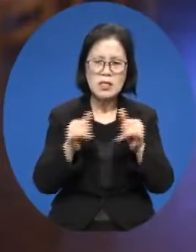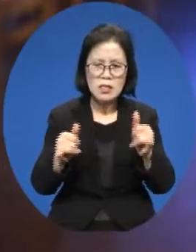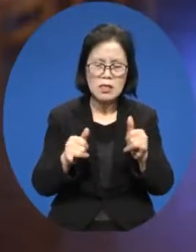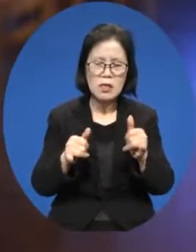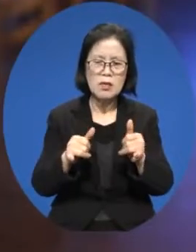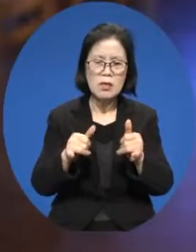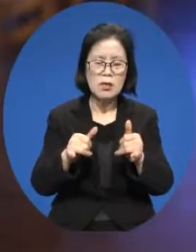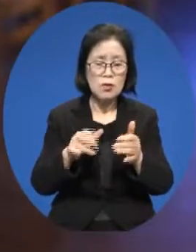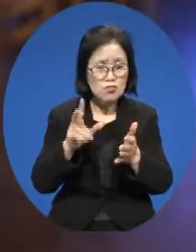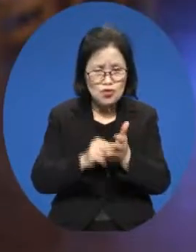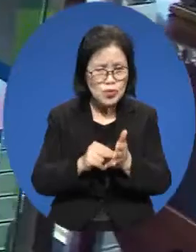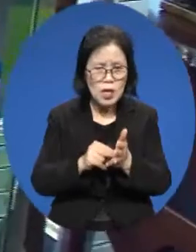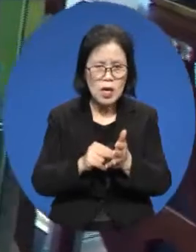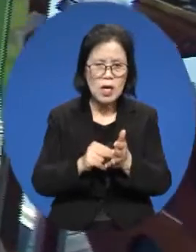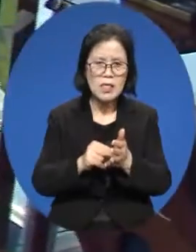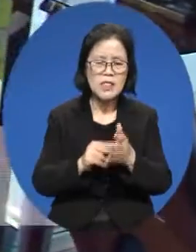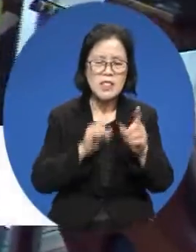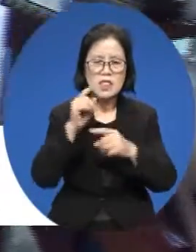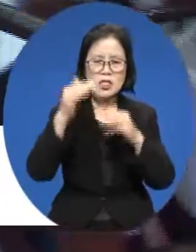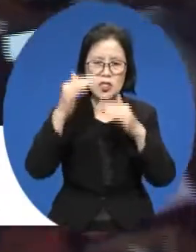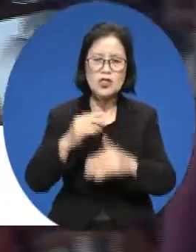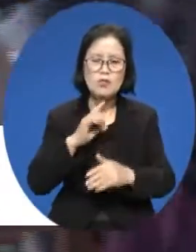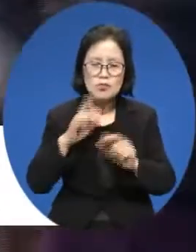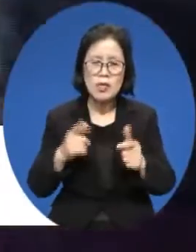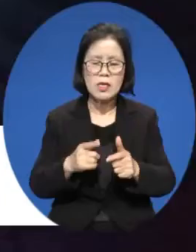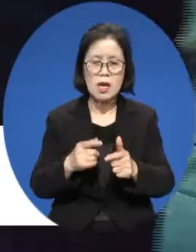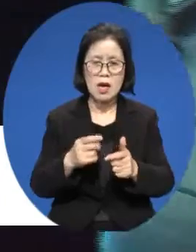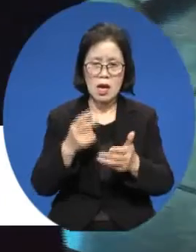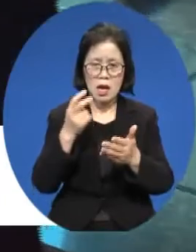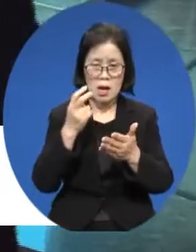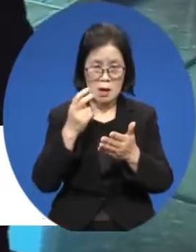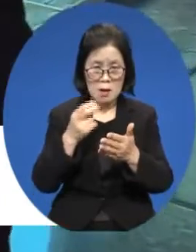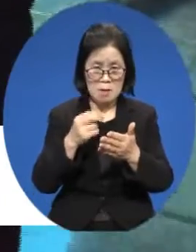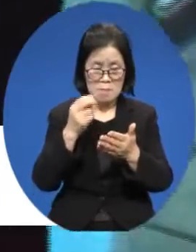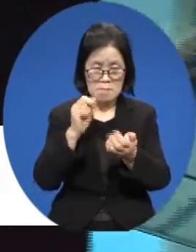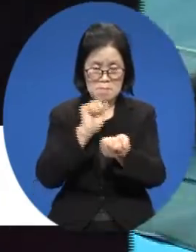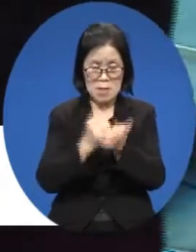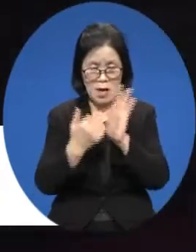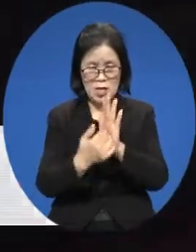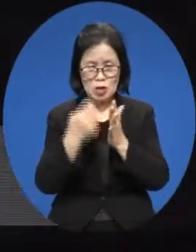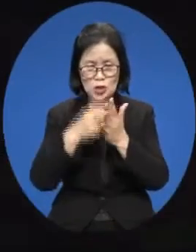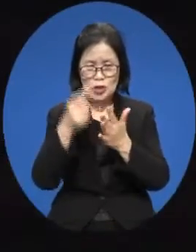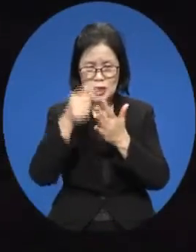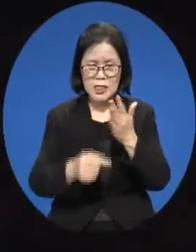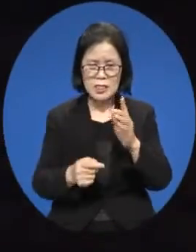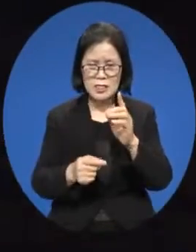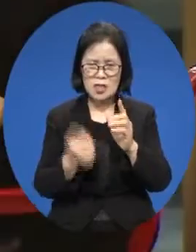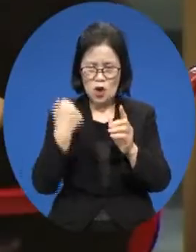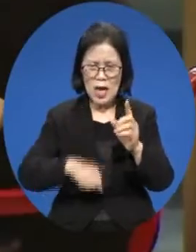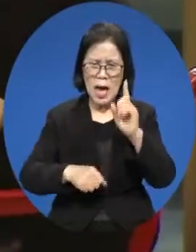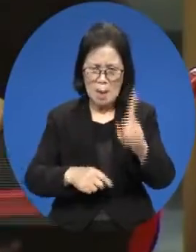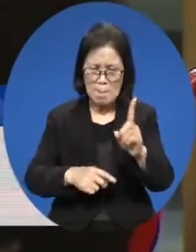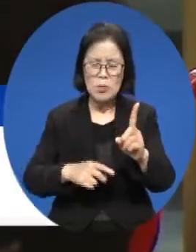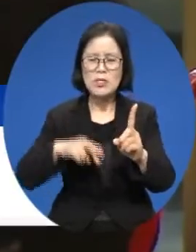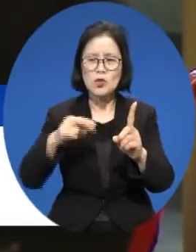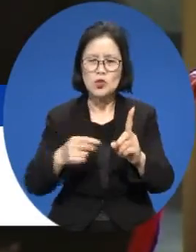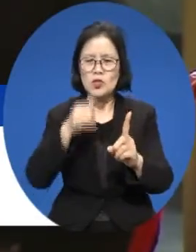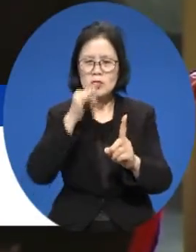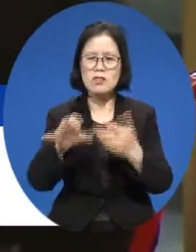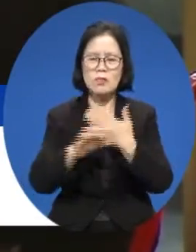건 아닙니다. 방역수칙을 한 번이라도 어기면 지원 대상에서 제외됩니다. 했는데 안